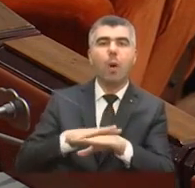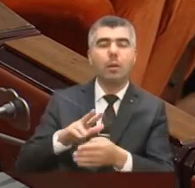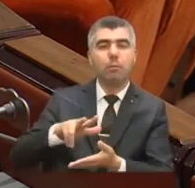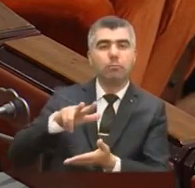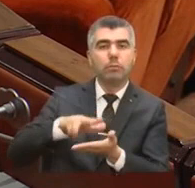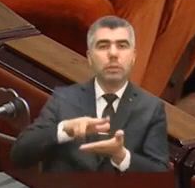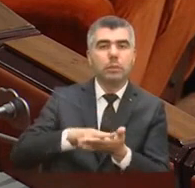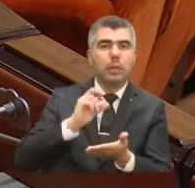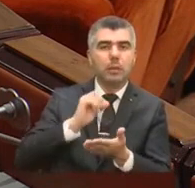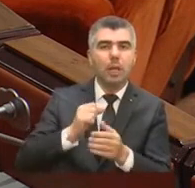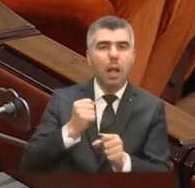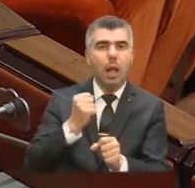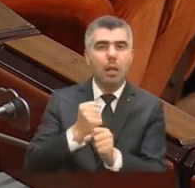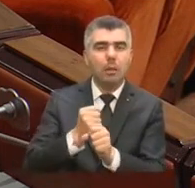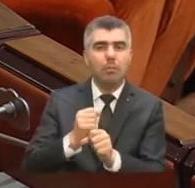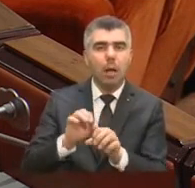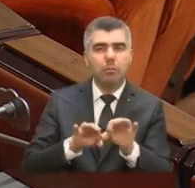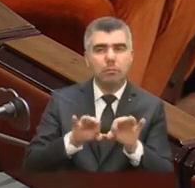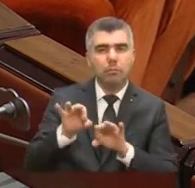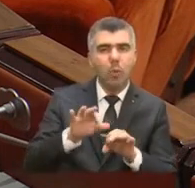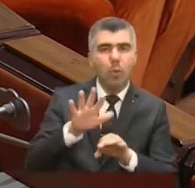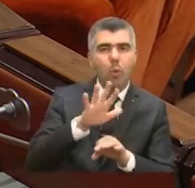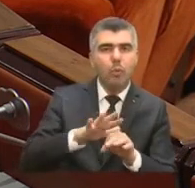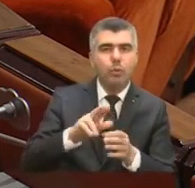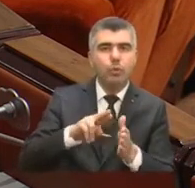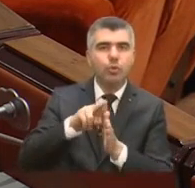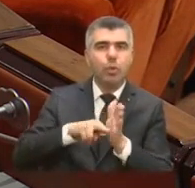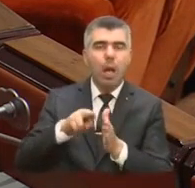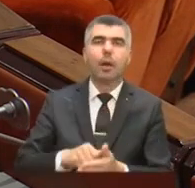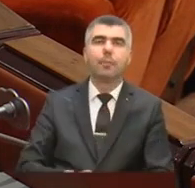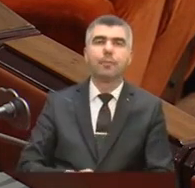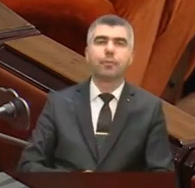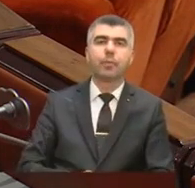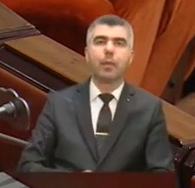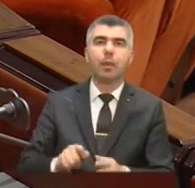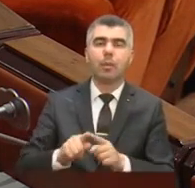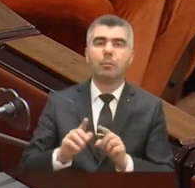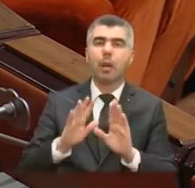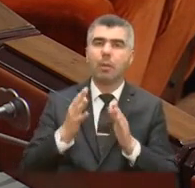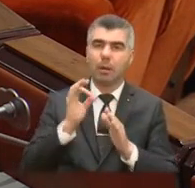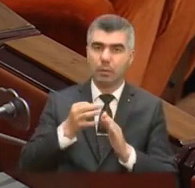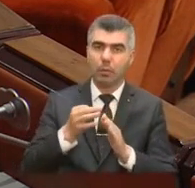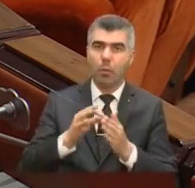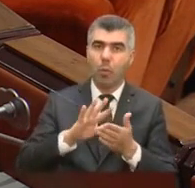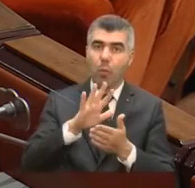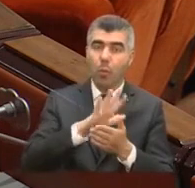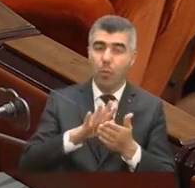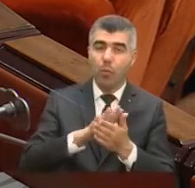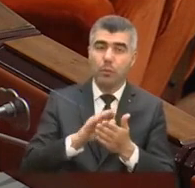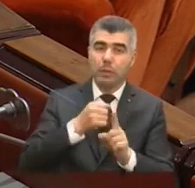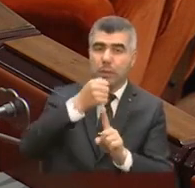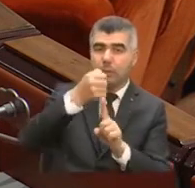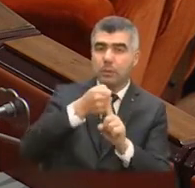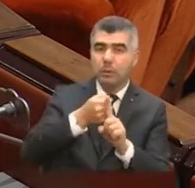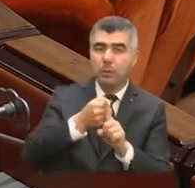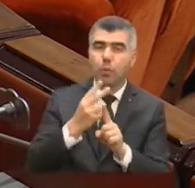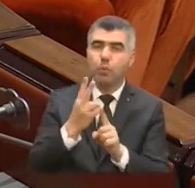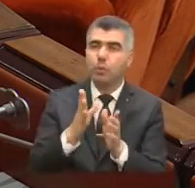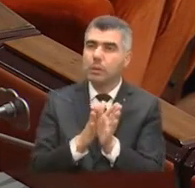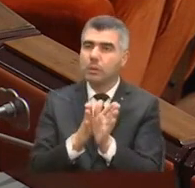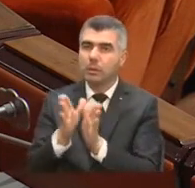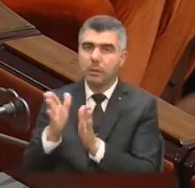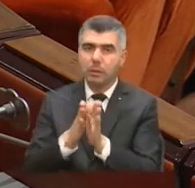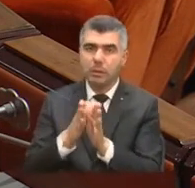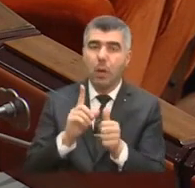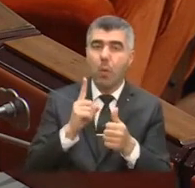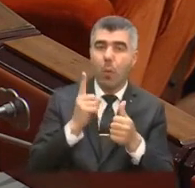على مخططة عمل تتخذ بعين الاعتبار خصوصيات كل جهة. ومن أجل تثمين المجهودات المبذولة تقرر تركيز العمل على فئتين أخص